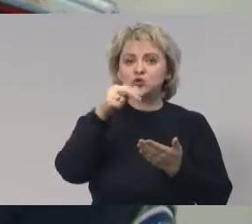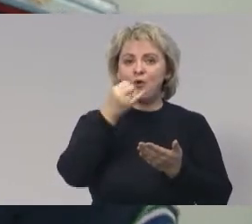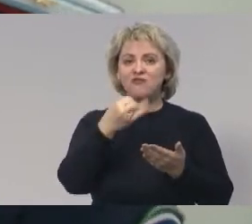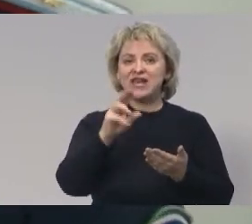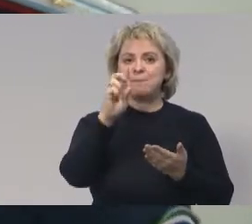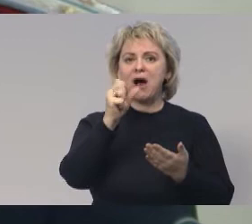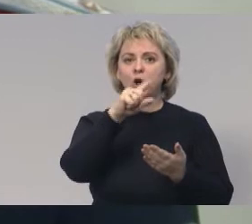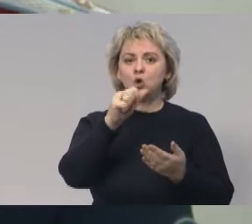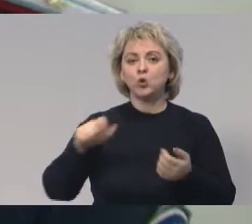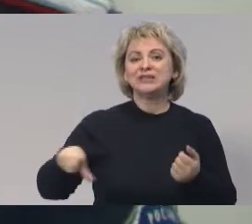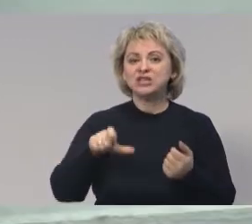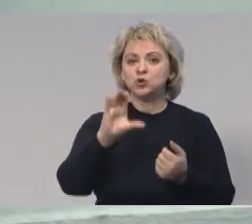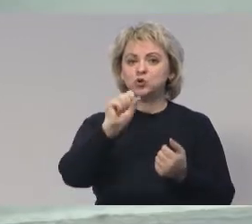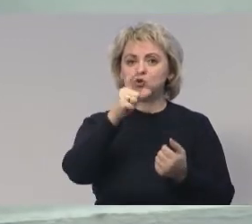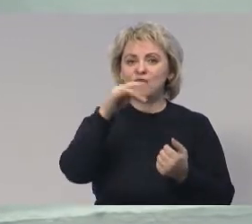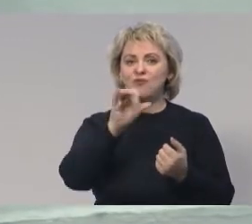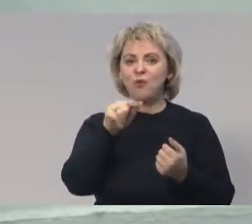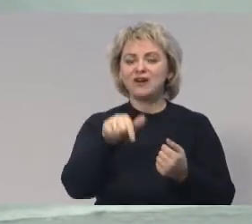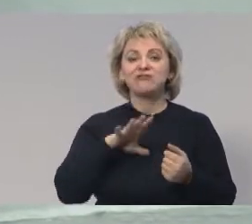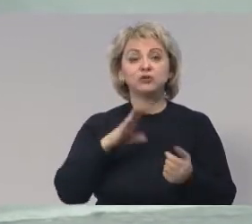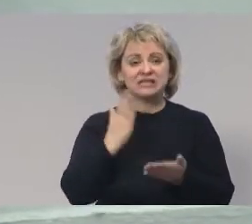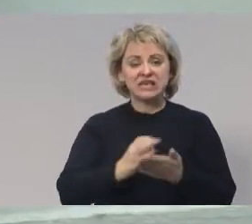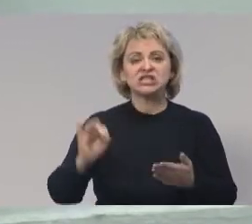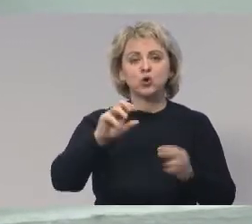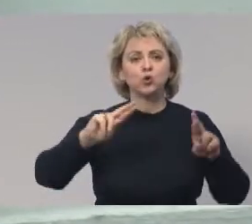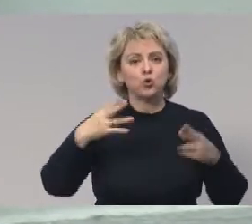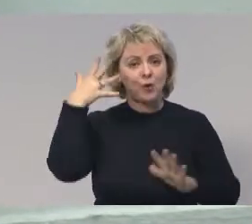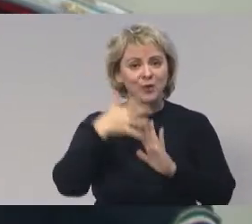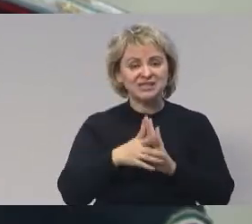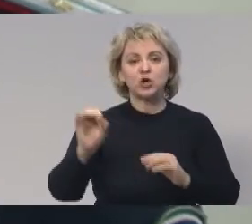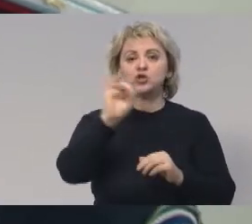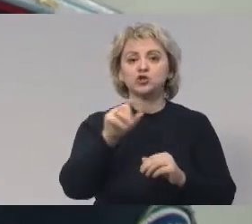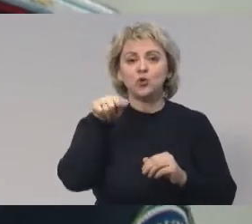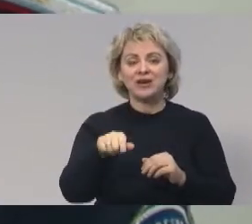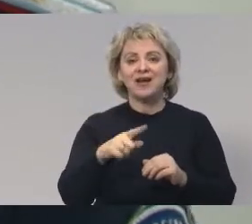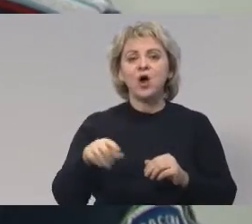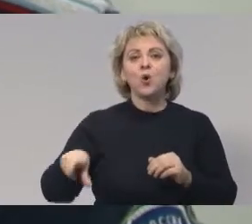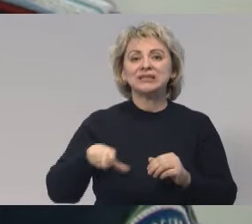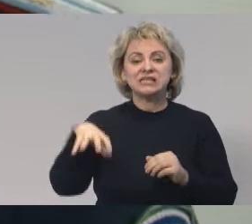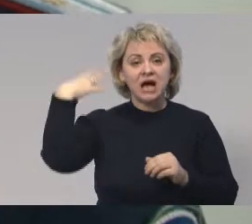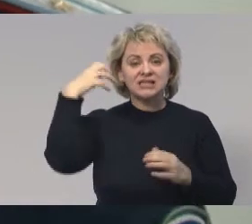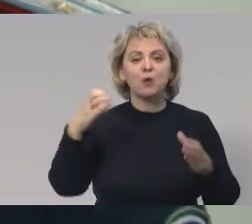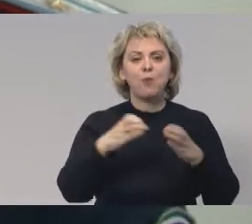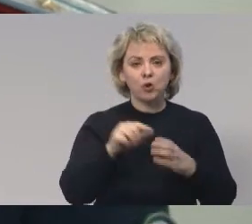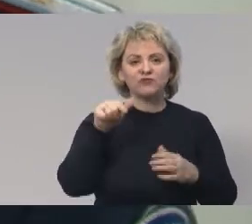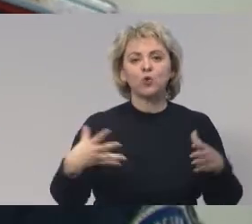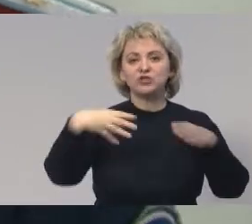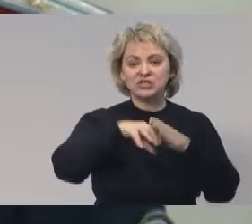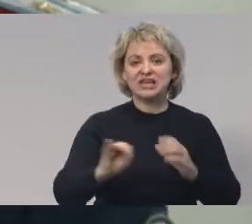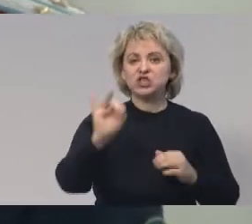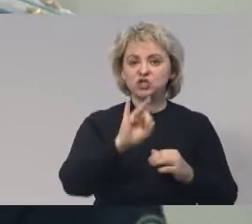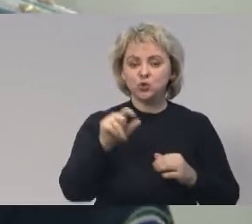«Неистовый Баклю», «Донской Суворов». У нас даже созданы исторические клубы по изучению истории донских казачьих полков, в том числе и